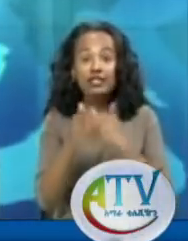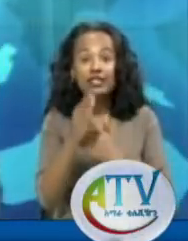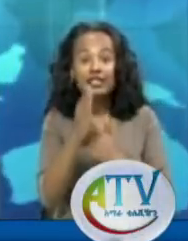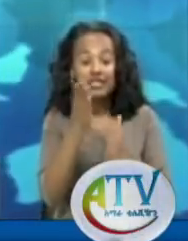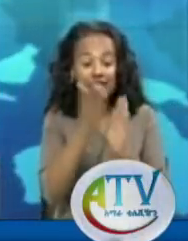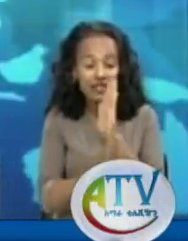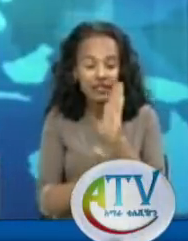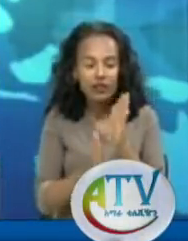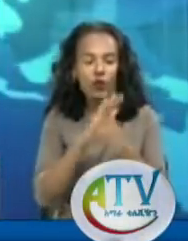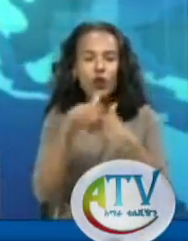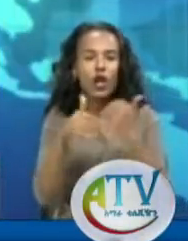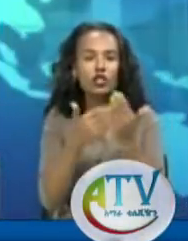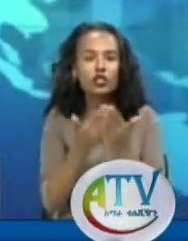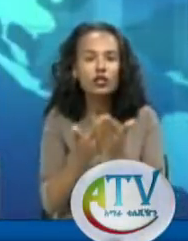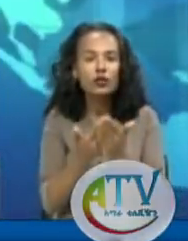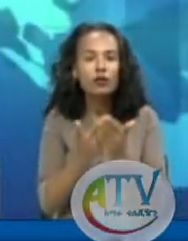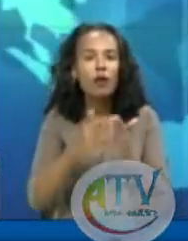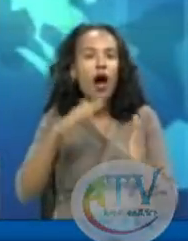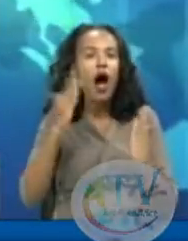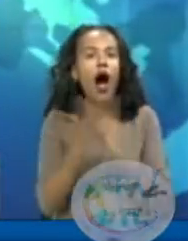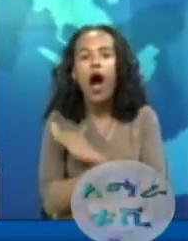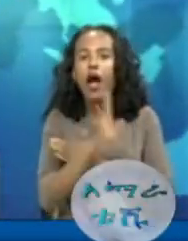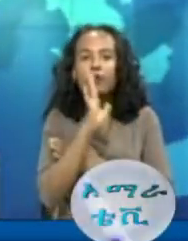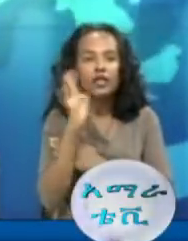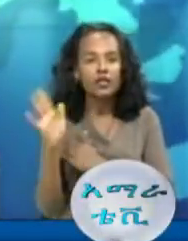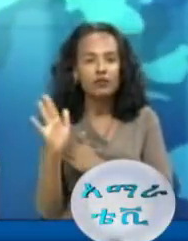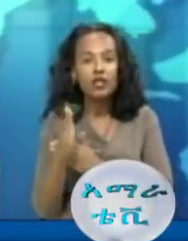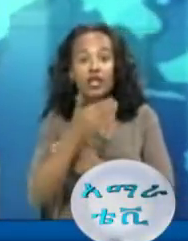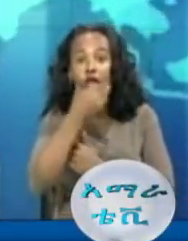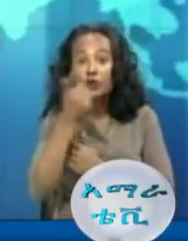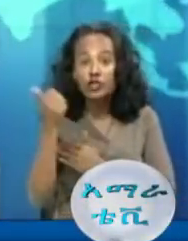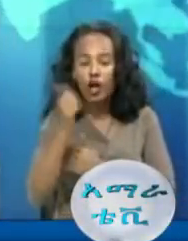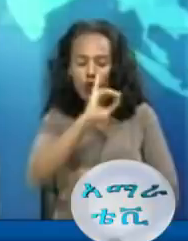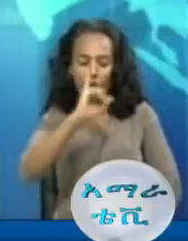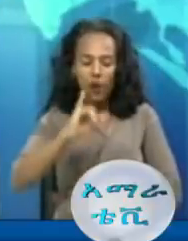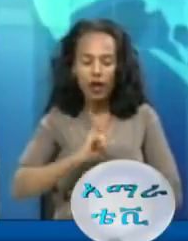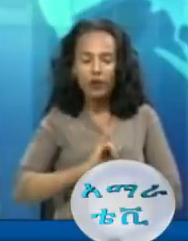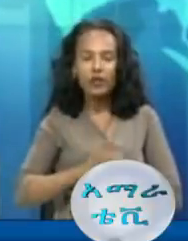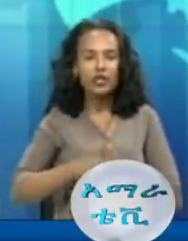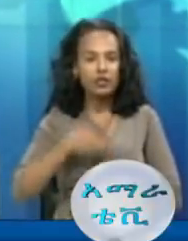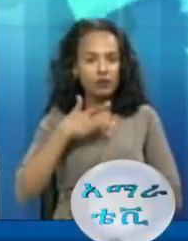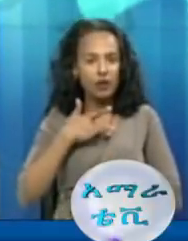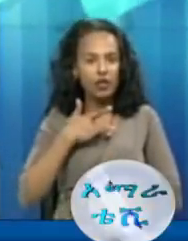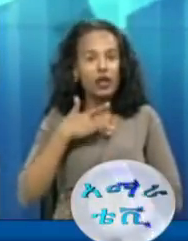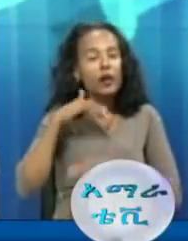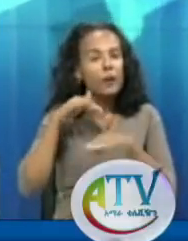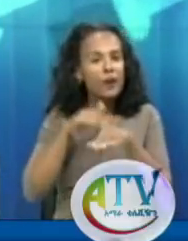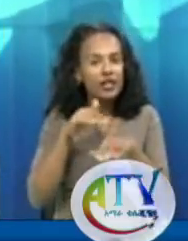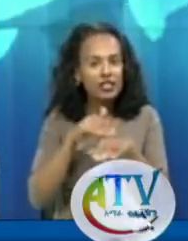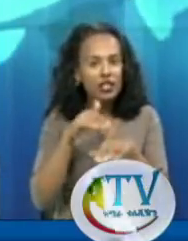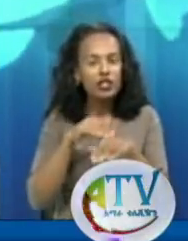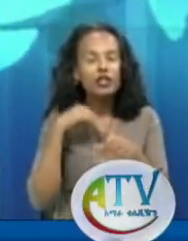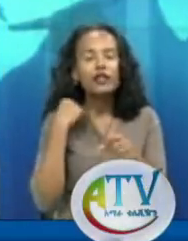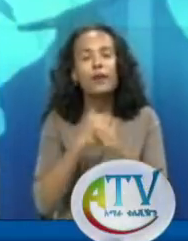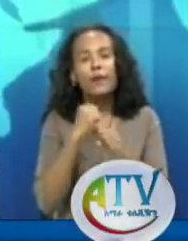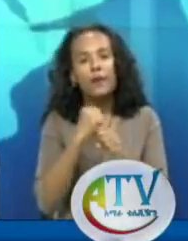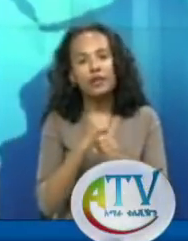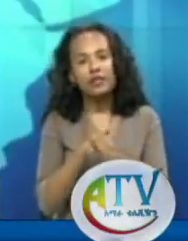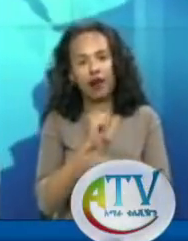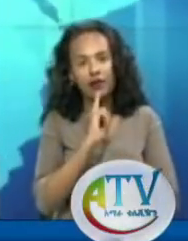لا تننم أيمرم. يمشالو ببالبيت النت سميت بتنساش النت مسراتنا.